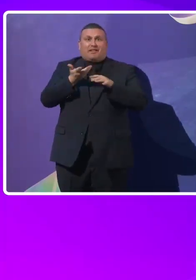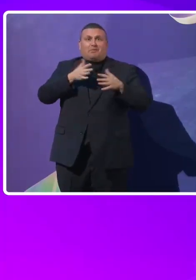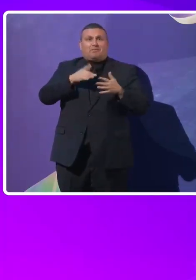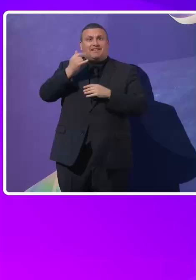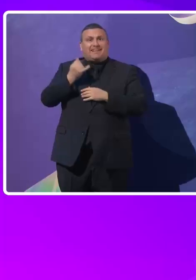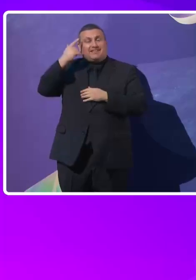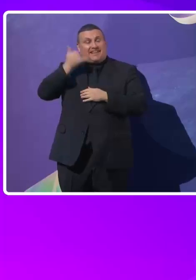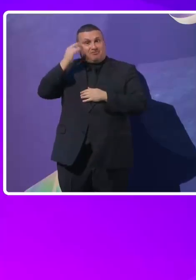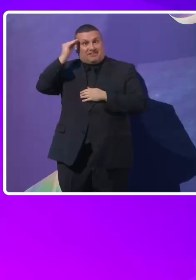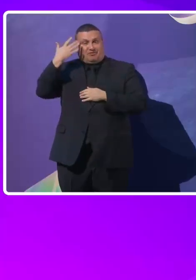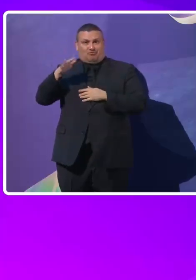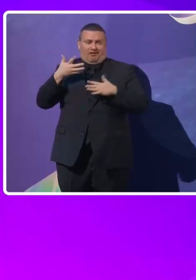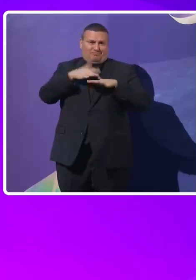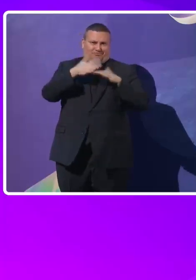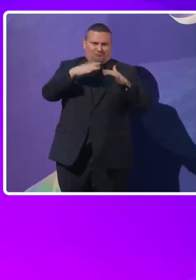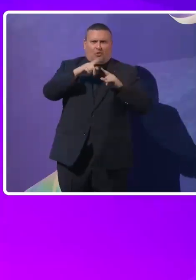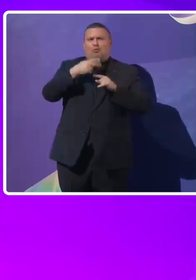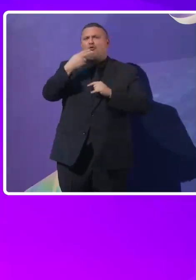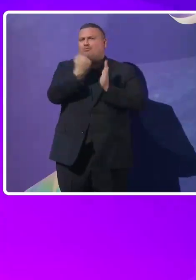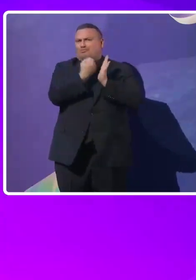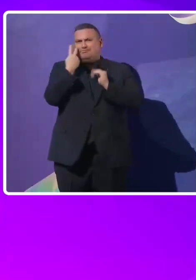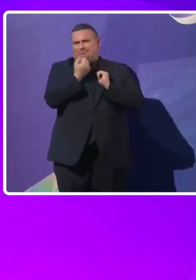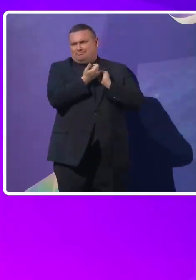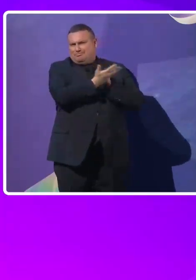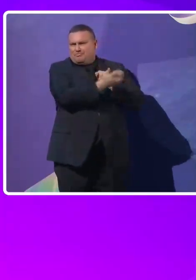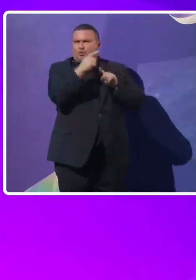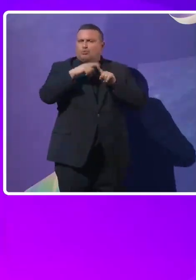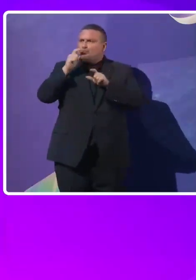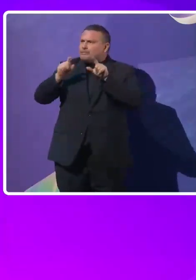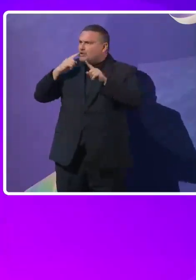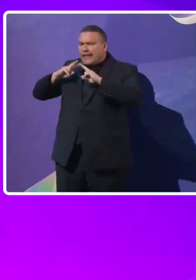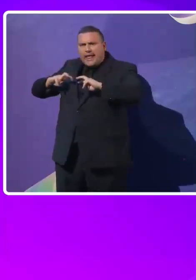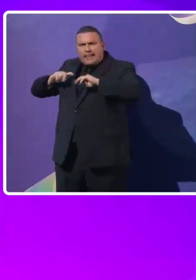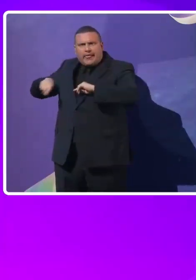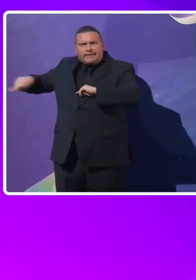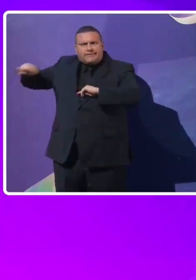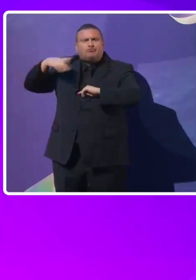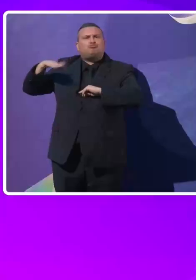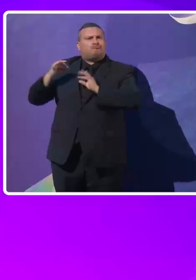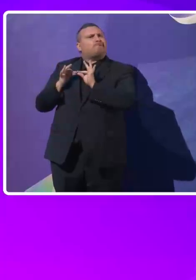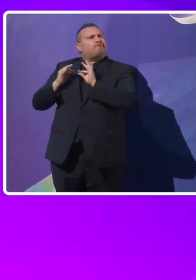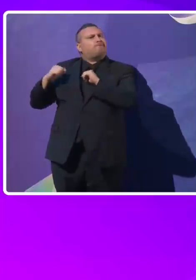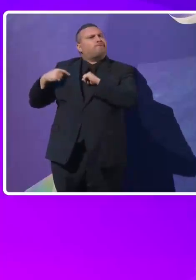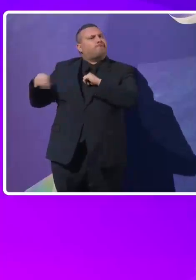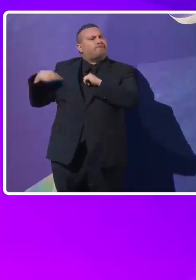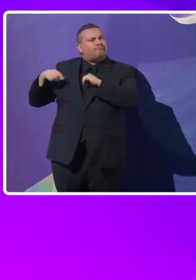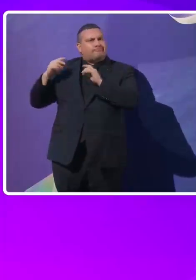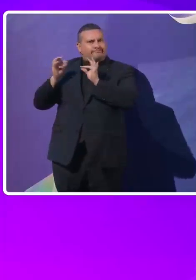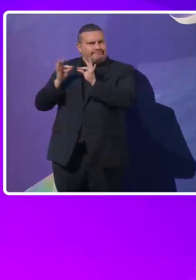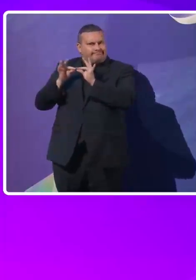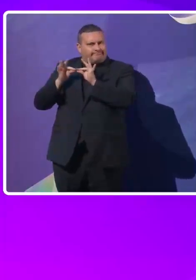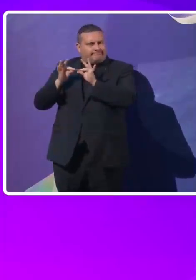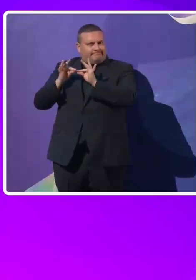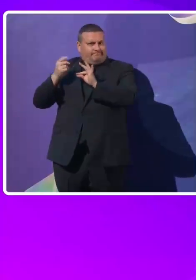nomi li avete visti anche gli analisti sono d'accordo con noi intervistando Queste aziende che il ritorno